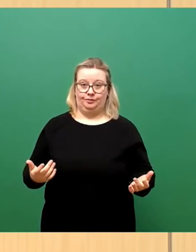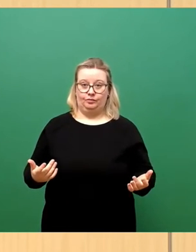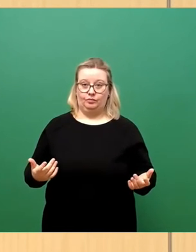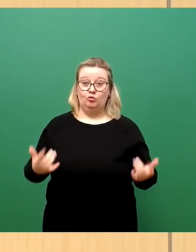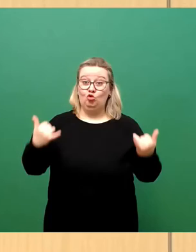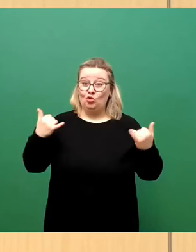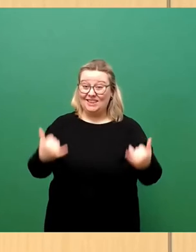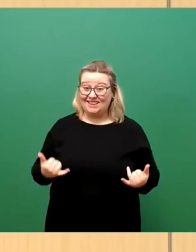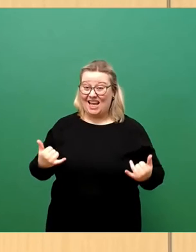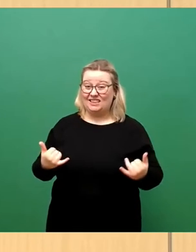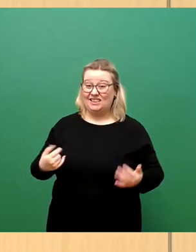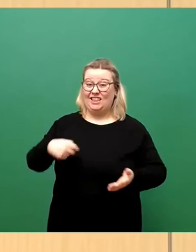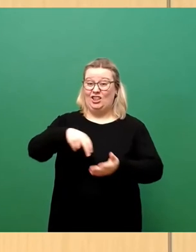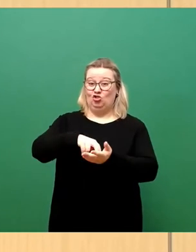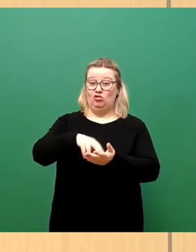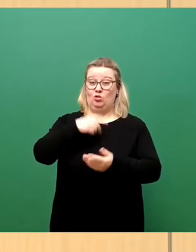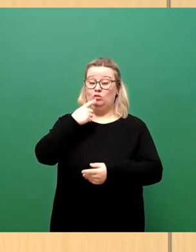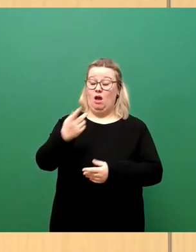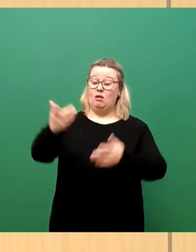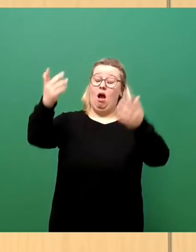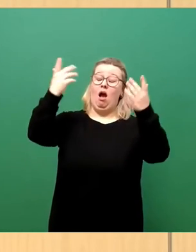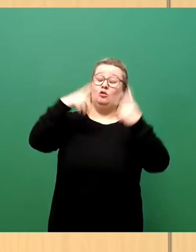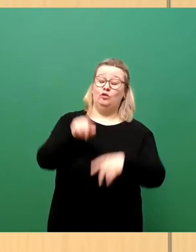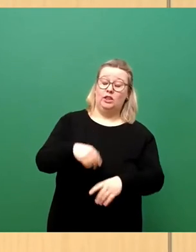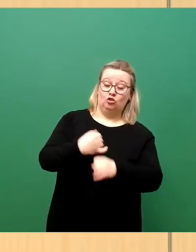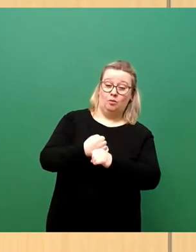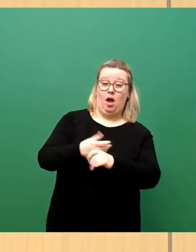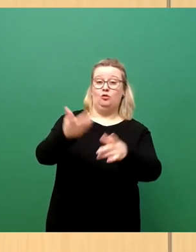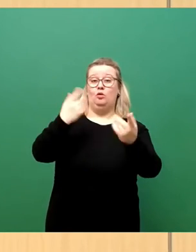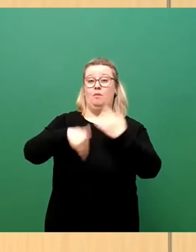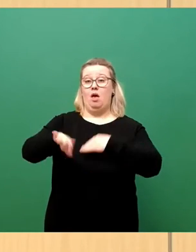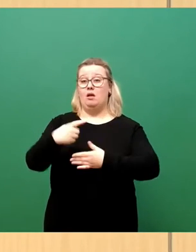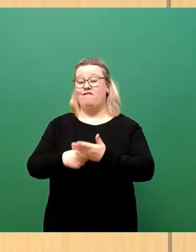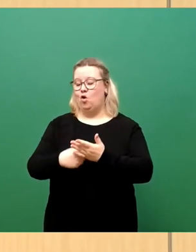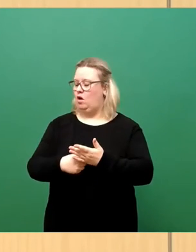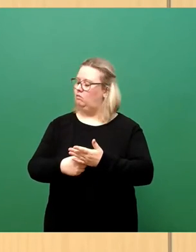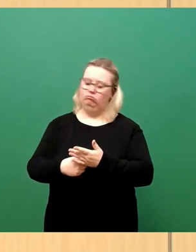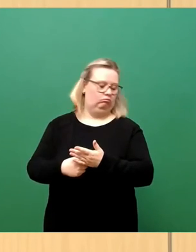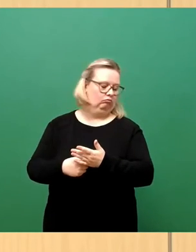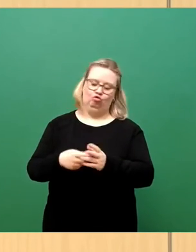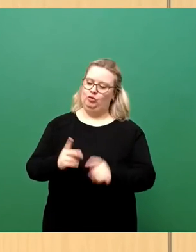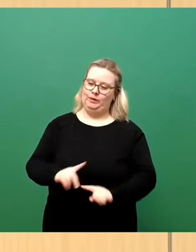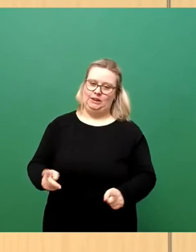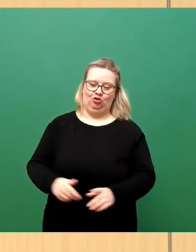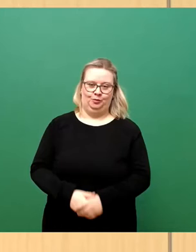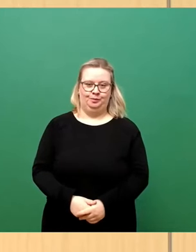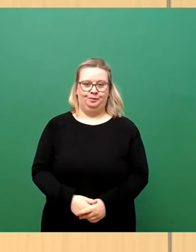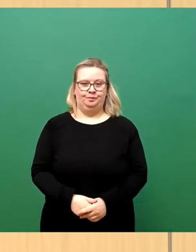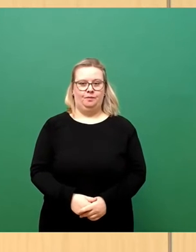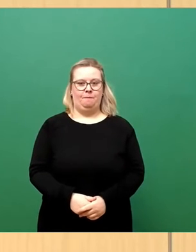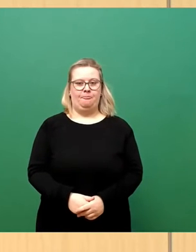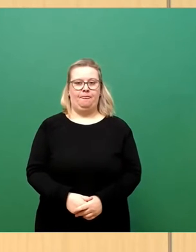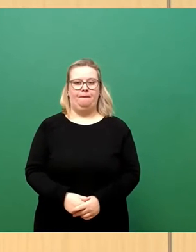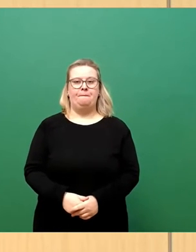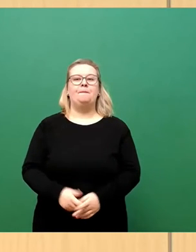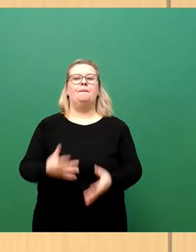hier hinzustellen und zu sagen, da ist zu wenig rausgekommen und wir haben mehr gefordert, das stimmt so nicht. Mit Blick auf die Frage,